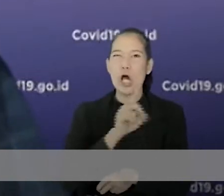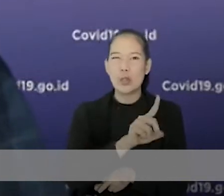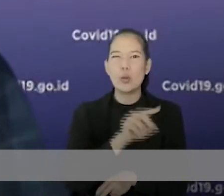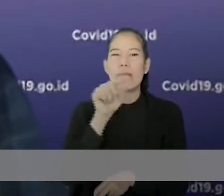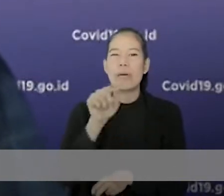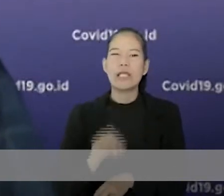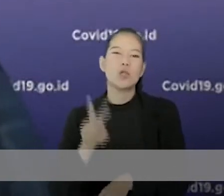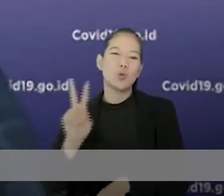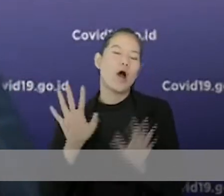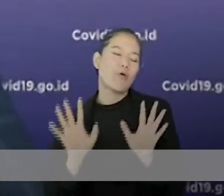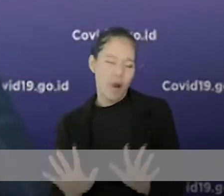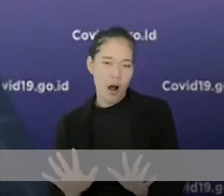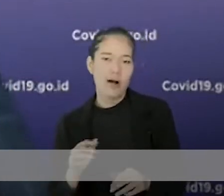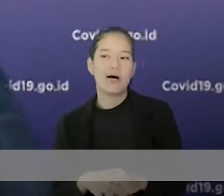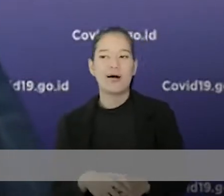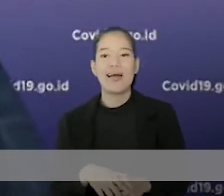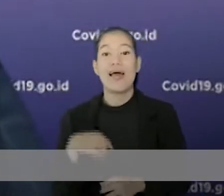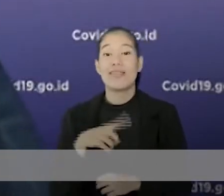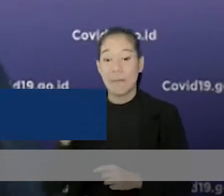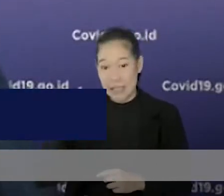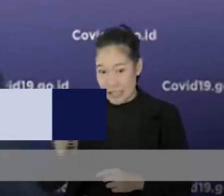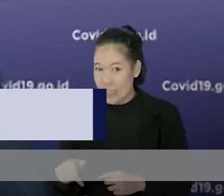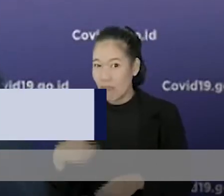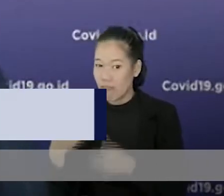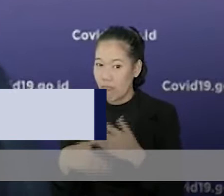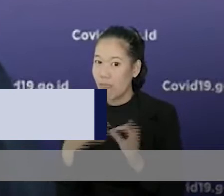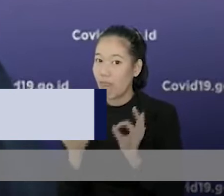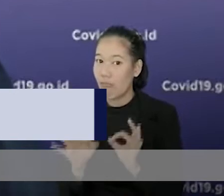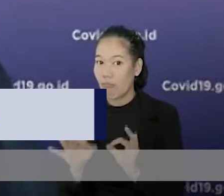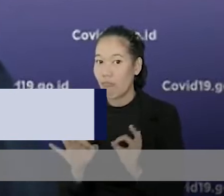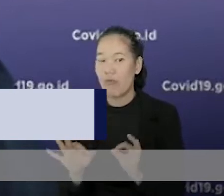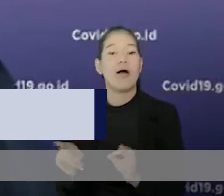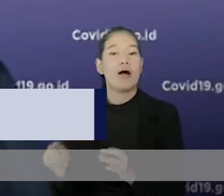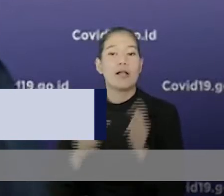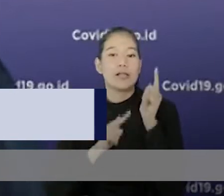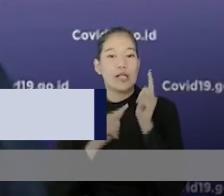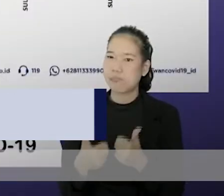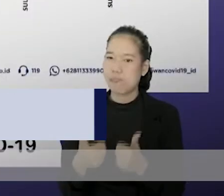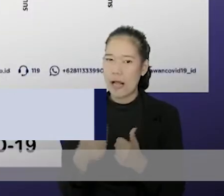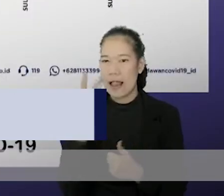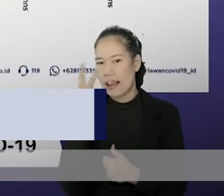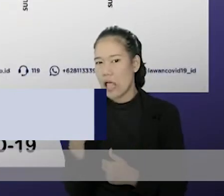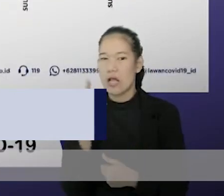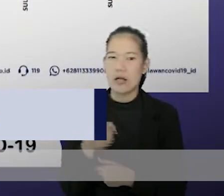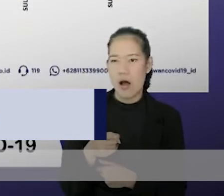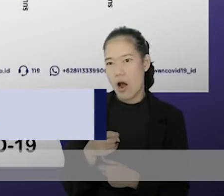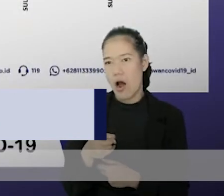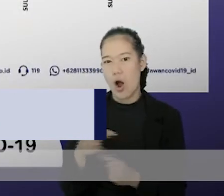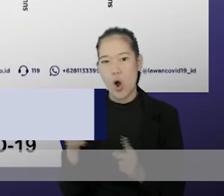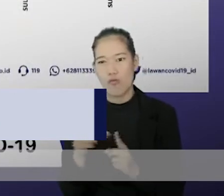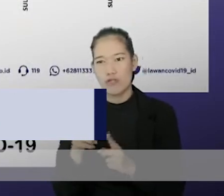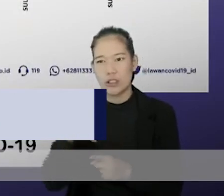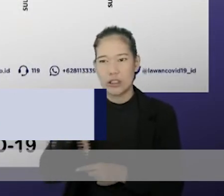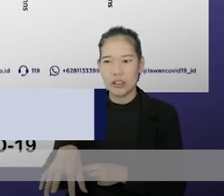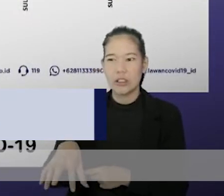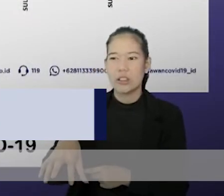Ketua Bidang Data dan Teknologi Informasi Satgas Penanganan COVID-19 Dewi Nur Aisyah mengatakan, rata-rata tingkat keterpakaian